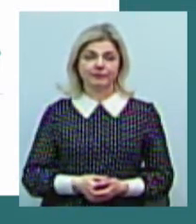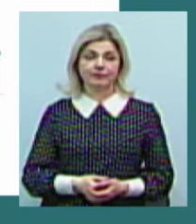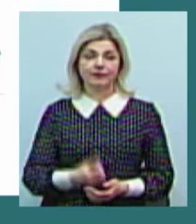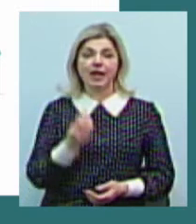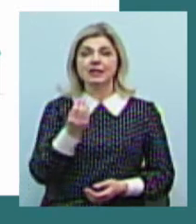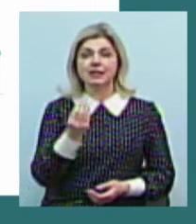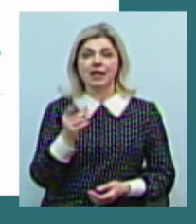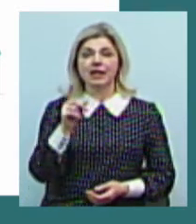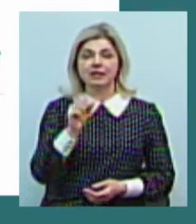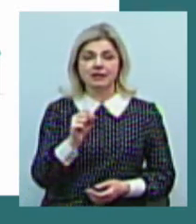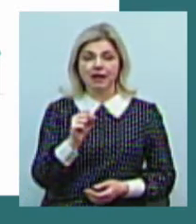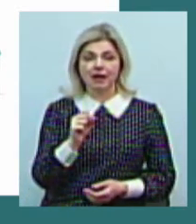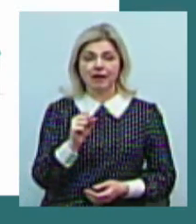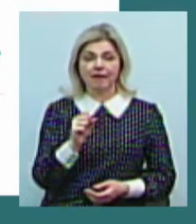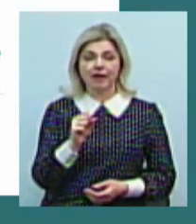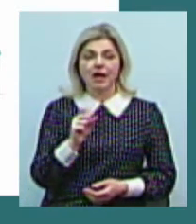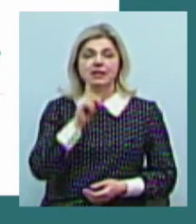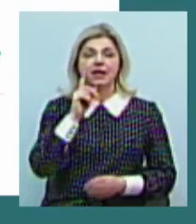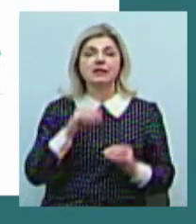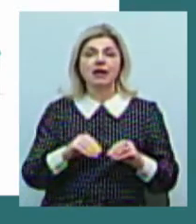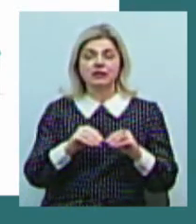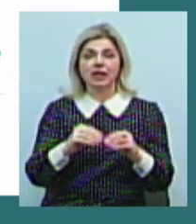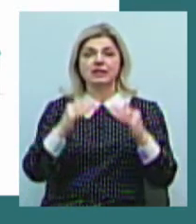за условний гектар зерневих насаджень знизилась до